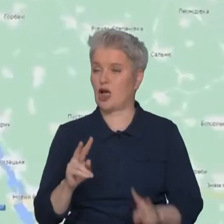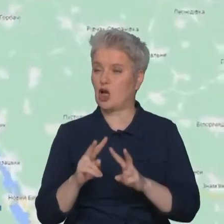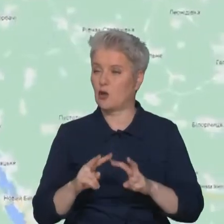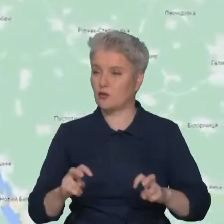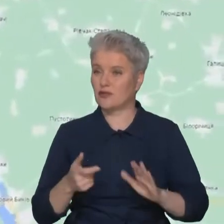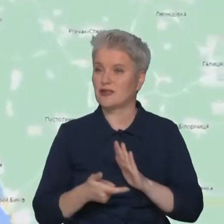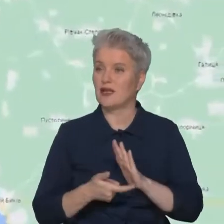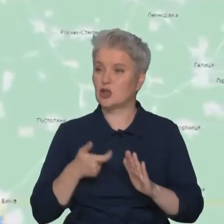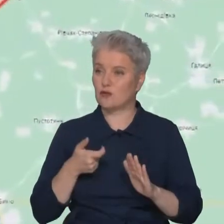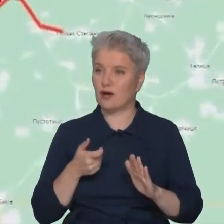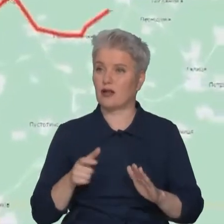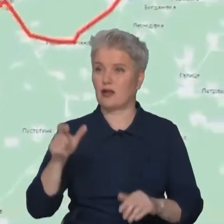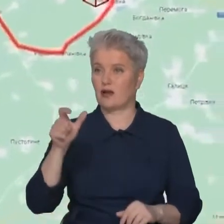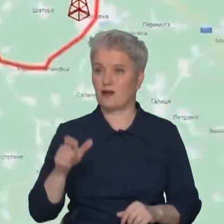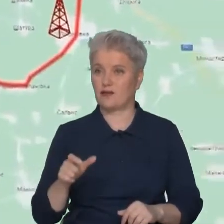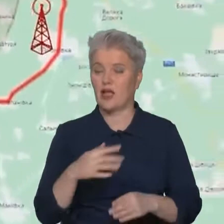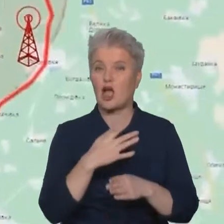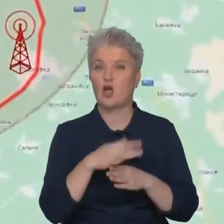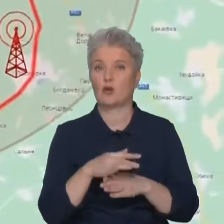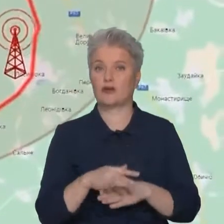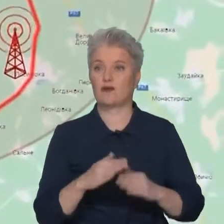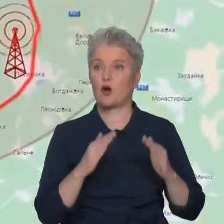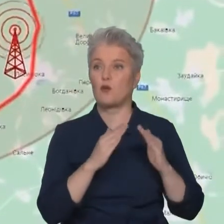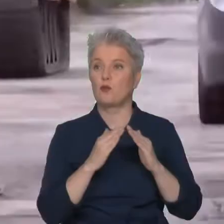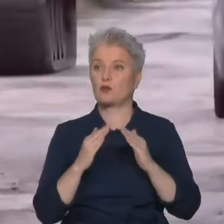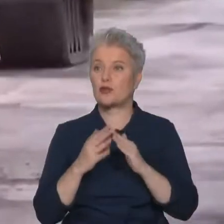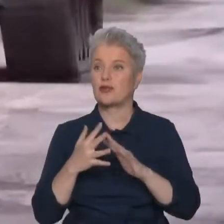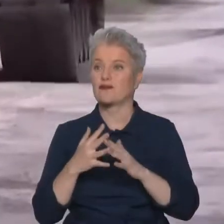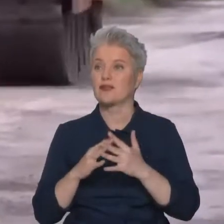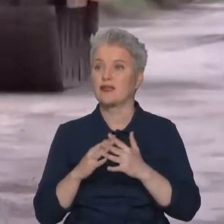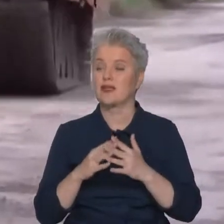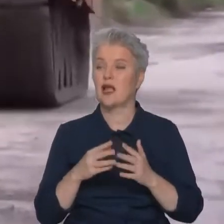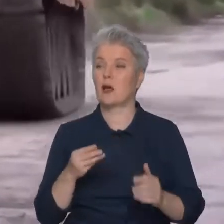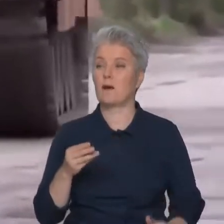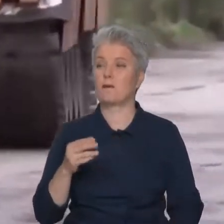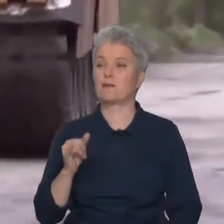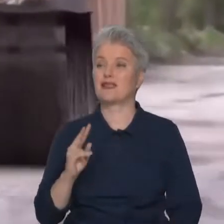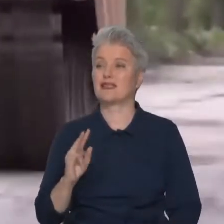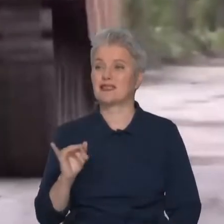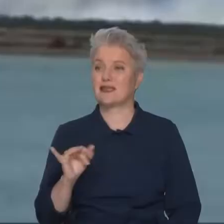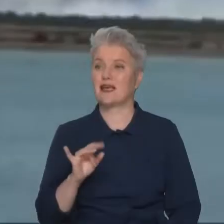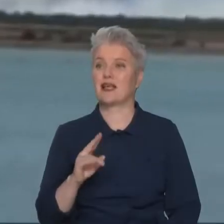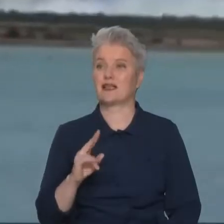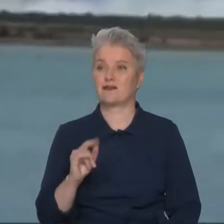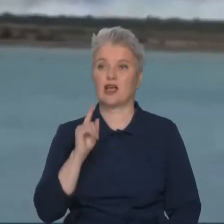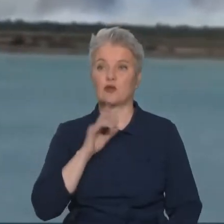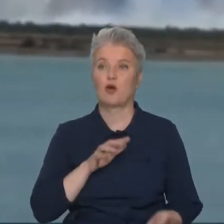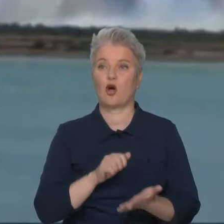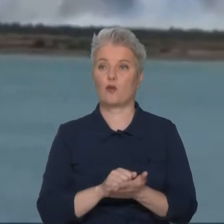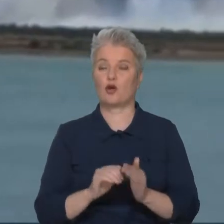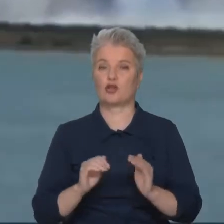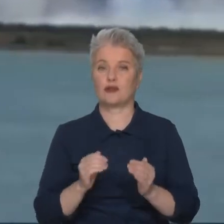Розслідувачі з'ясували, що він розстрілював будинки у селі Піски Радьківські. Це тимчасово окупована